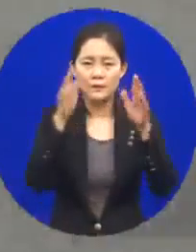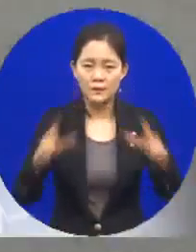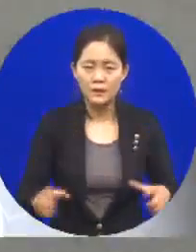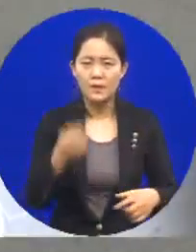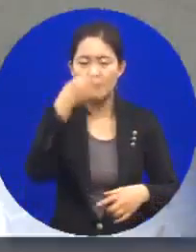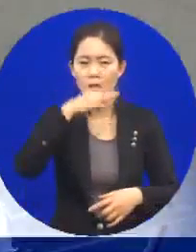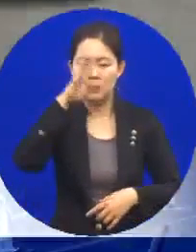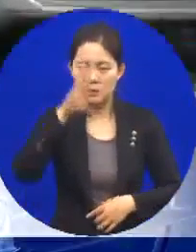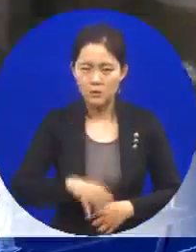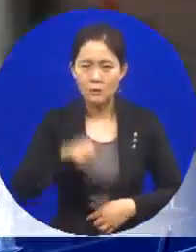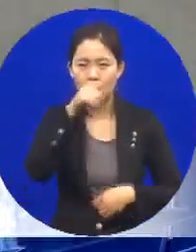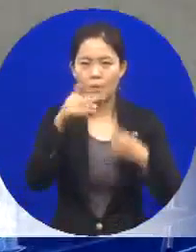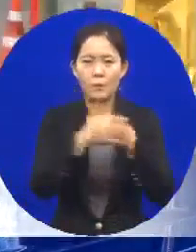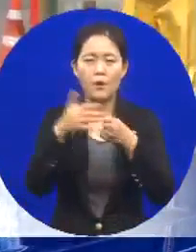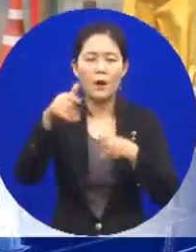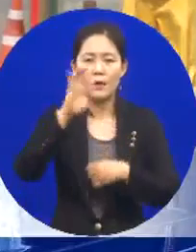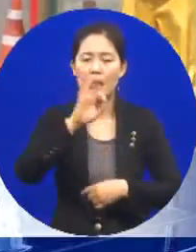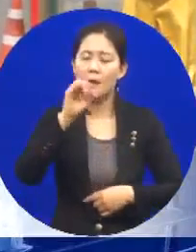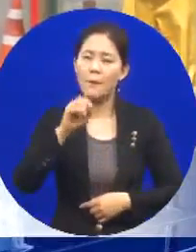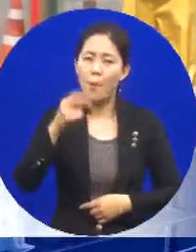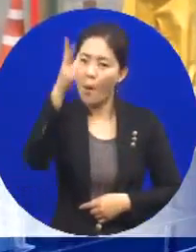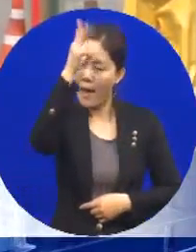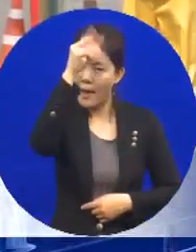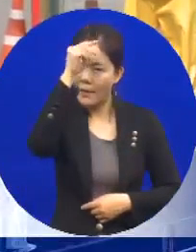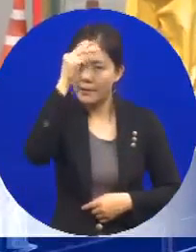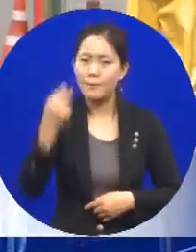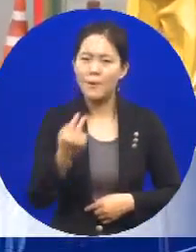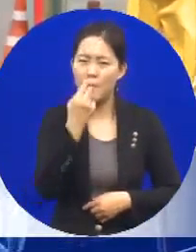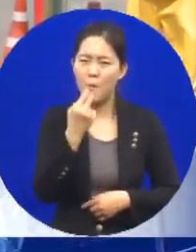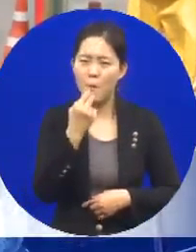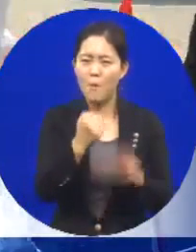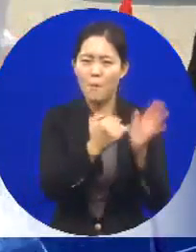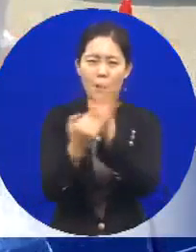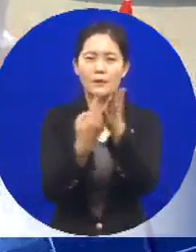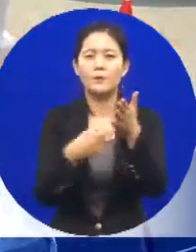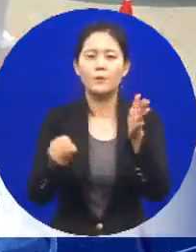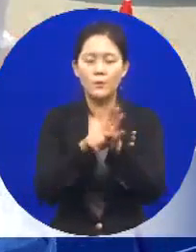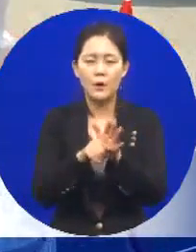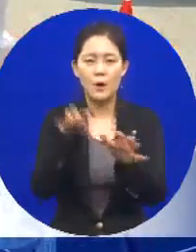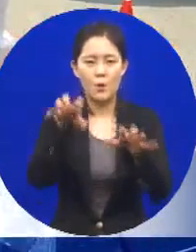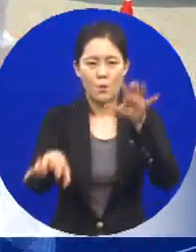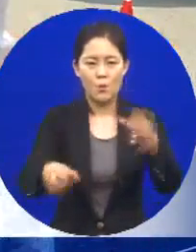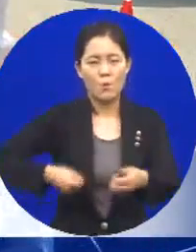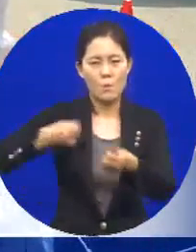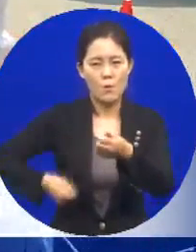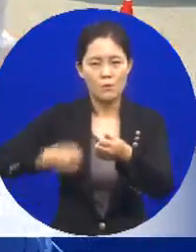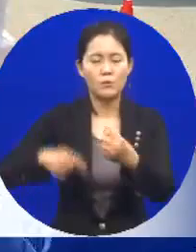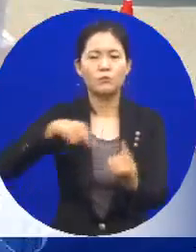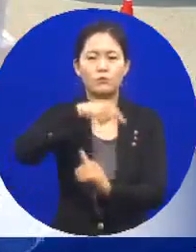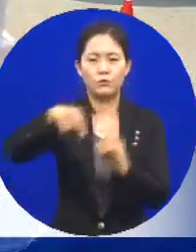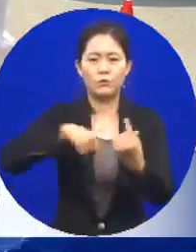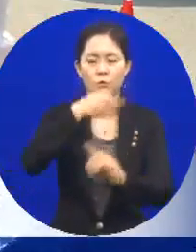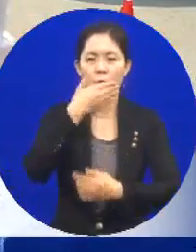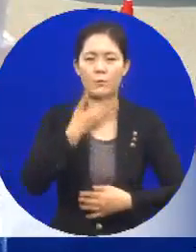용인시는 이천시에서 고병원성 조류 인플루엔자 AI가 발생하자 AI 유입을 막기 위해 두 곳의 방역 초소를 운영하는